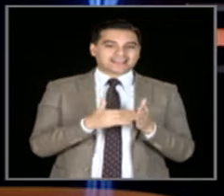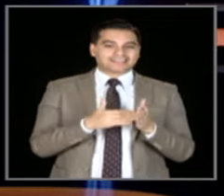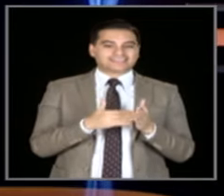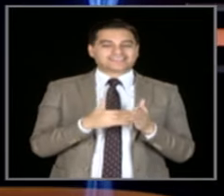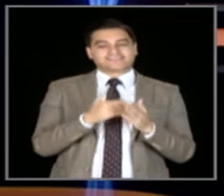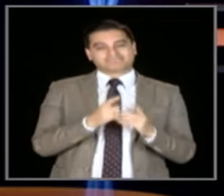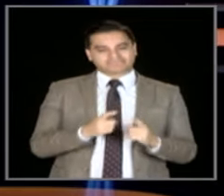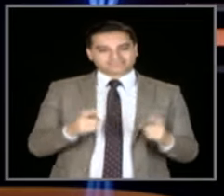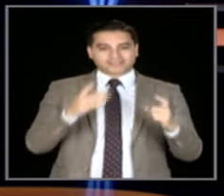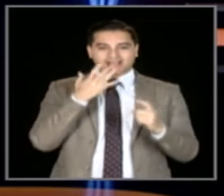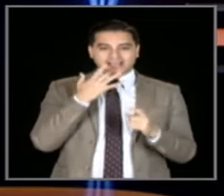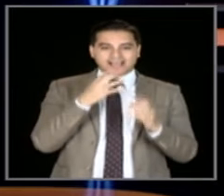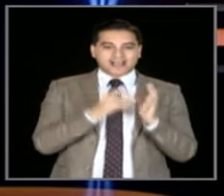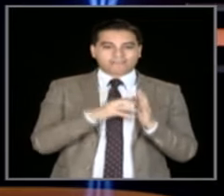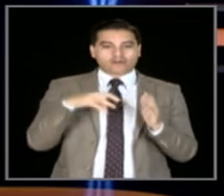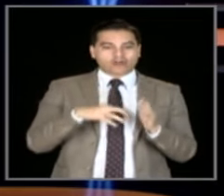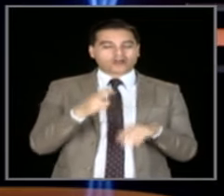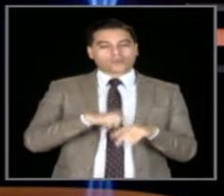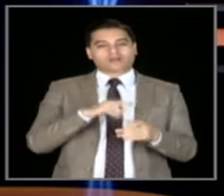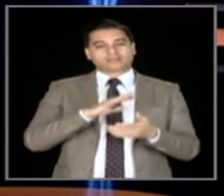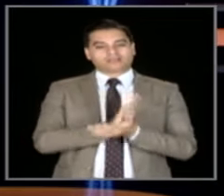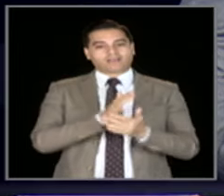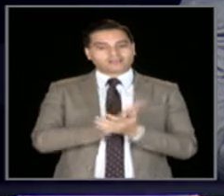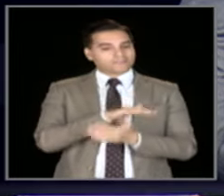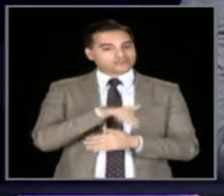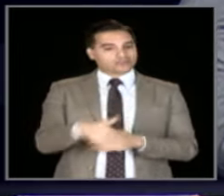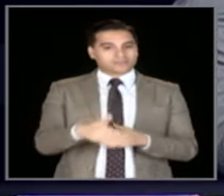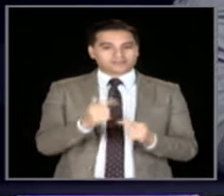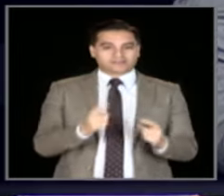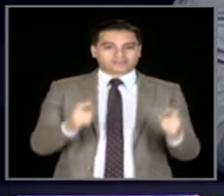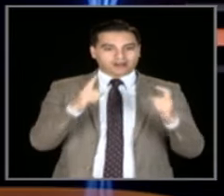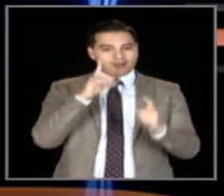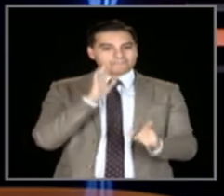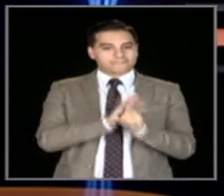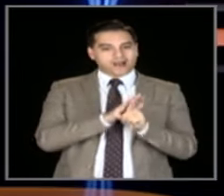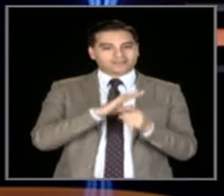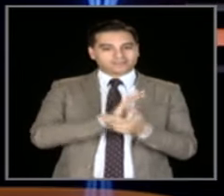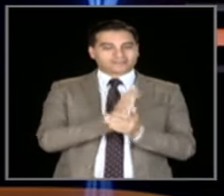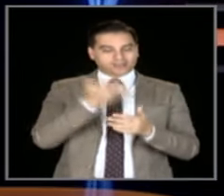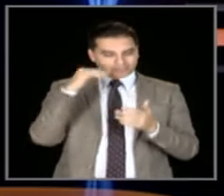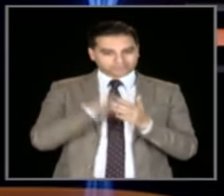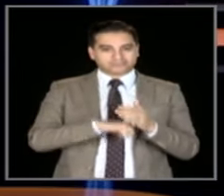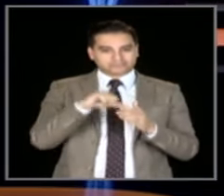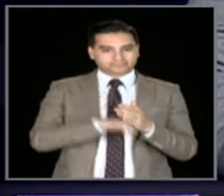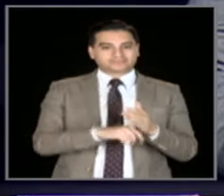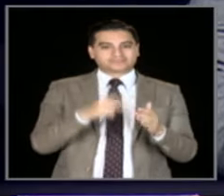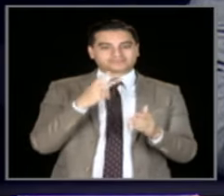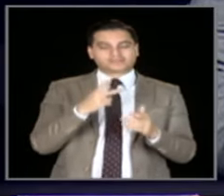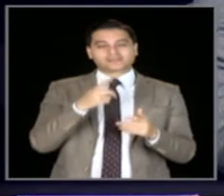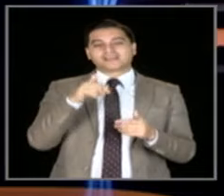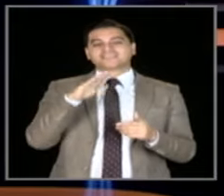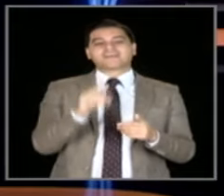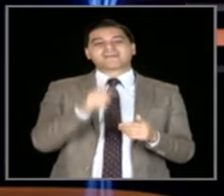التوالي القاهرة وطنطا. مش ممكن، كان الله في عونكم. الحمد لله. إسراء إحساسك